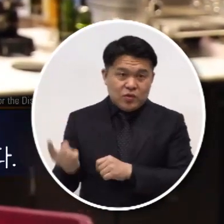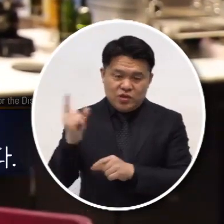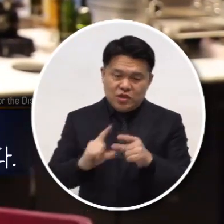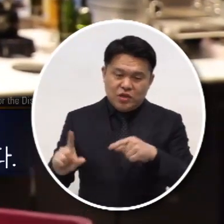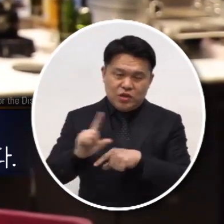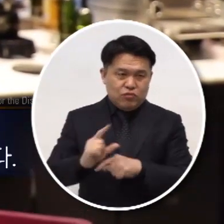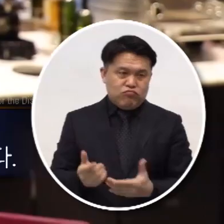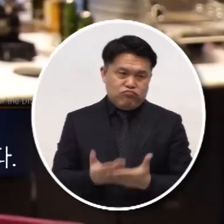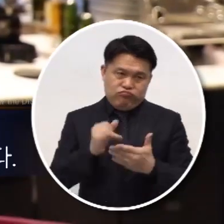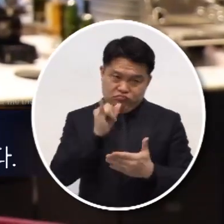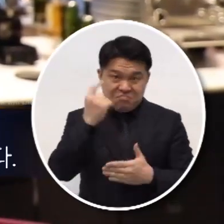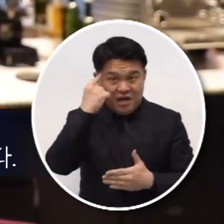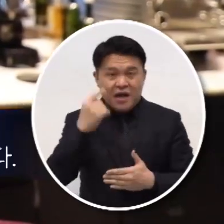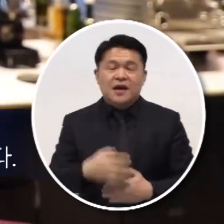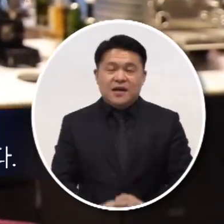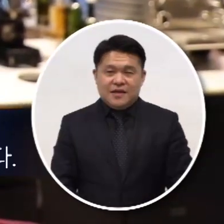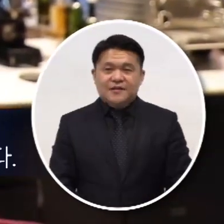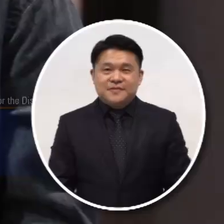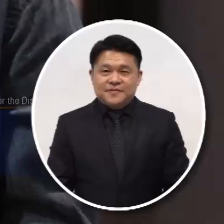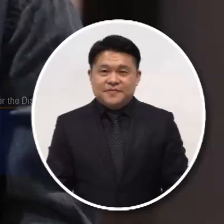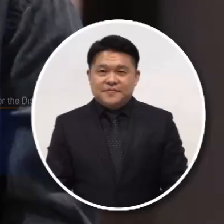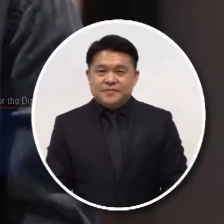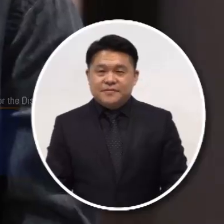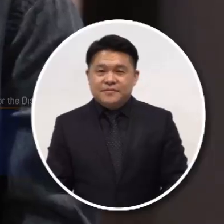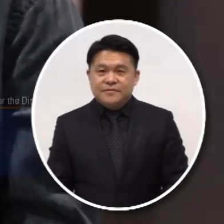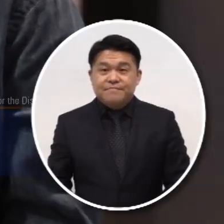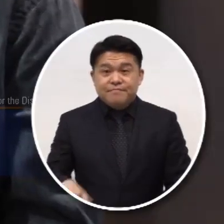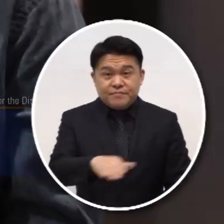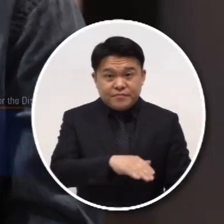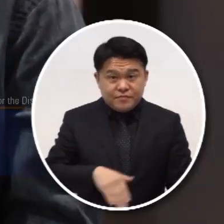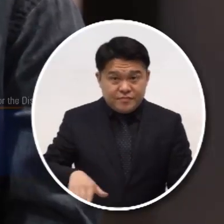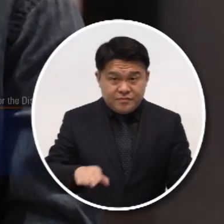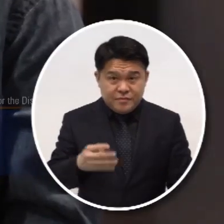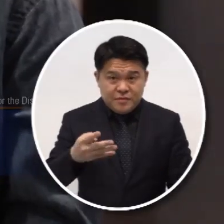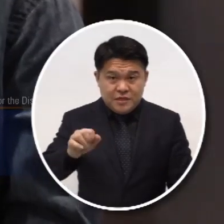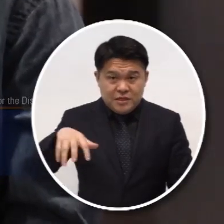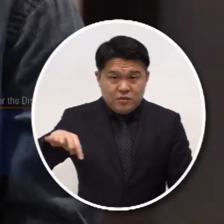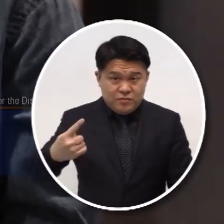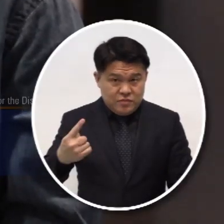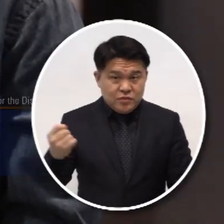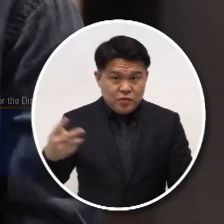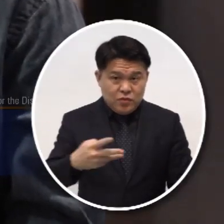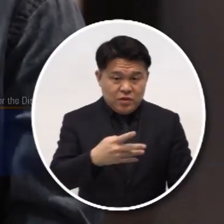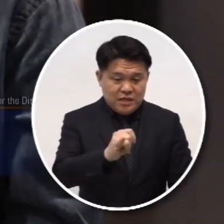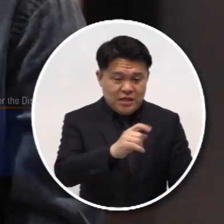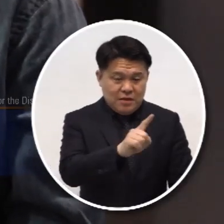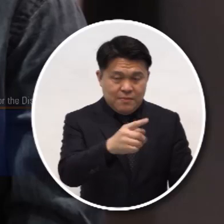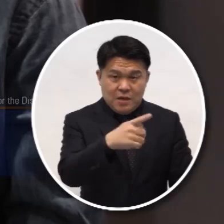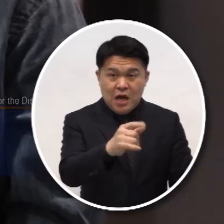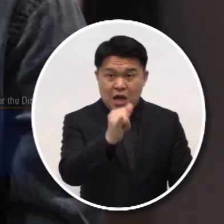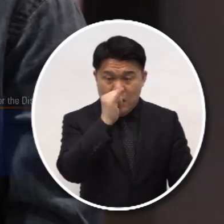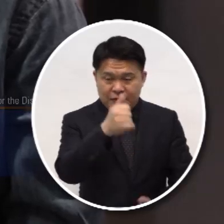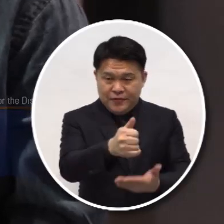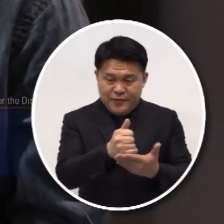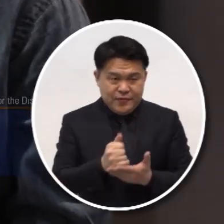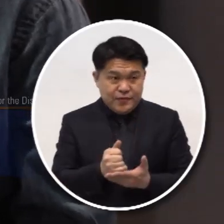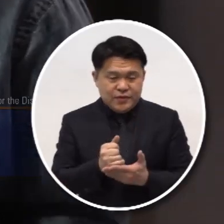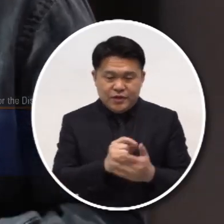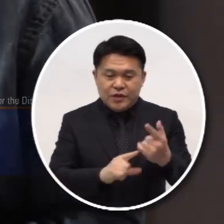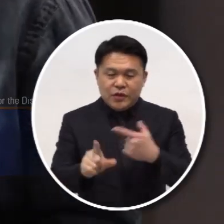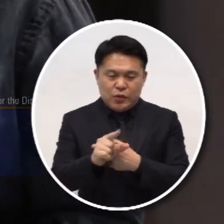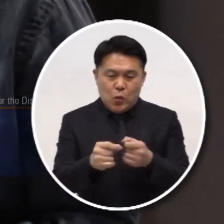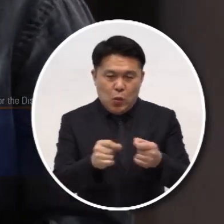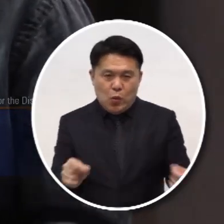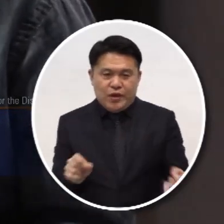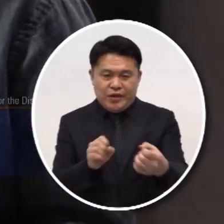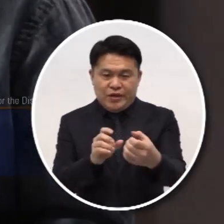자리를 잡고 있지 않나라는 생각을 하기는 해요. 저희는 이제 리저브 바와 티바나라고 해서 고객들과 조금 더